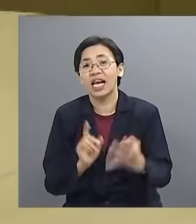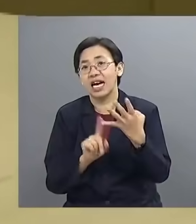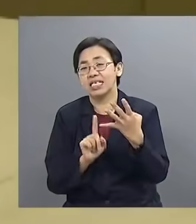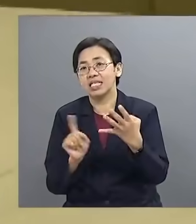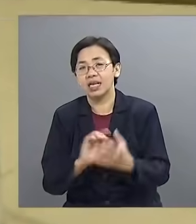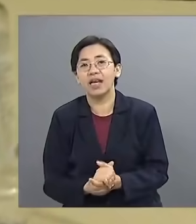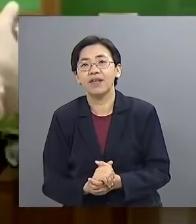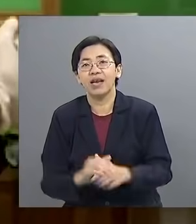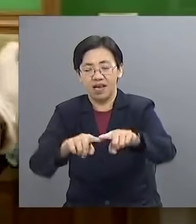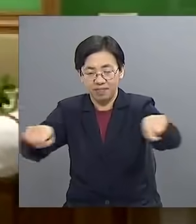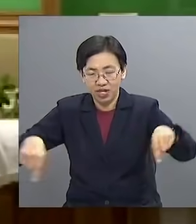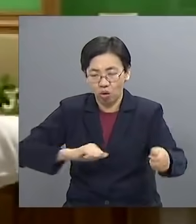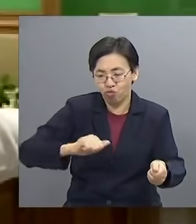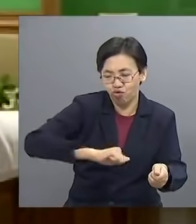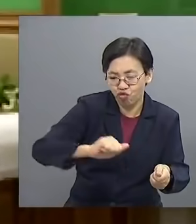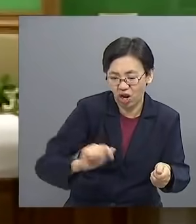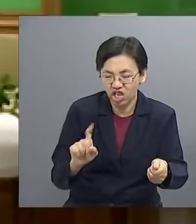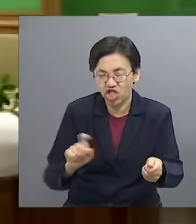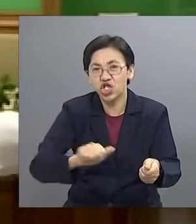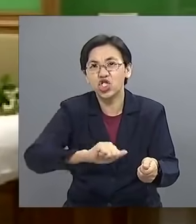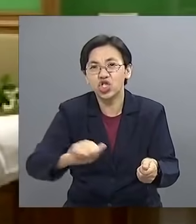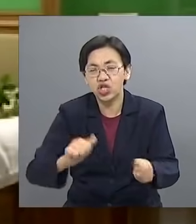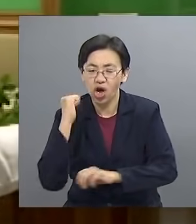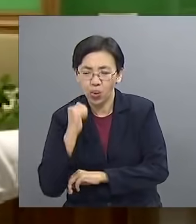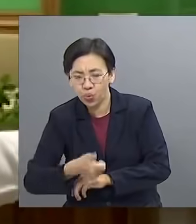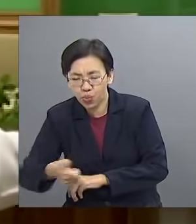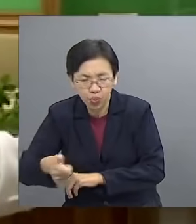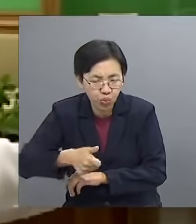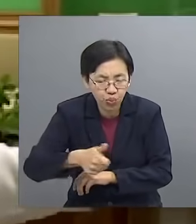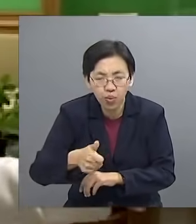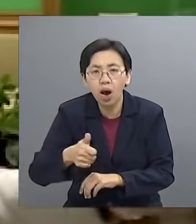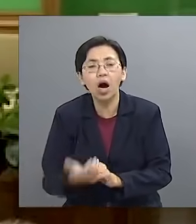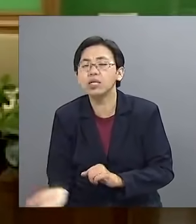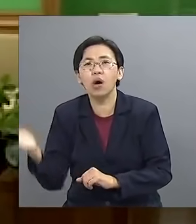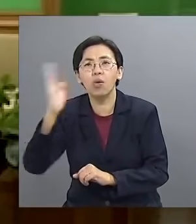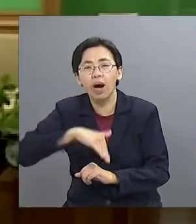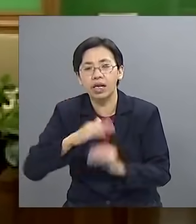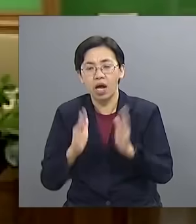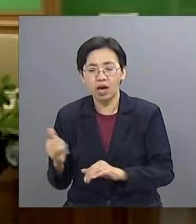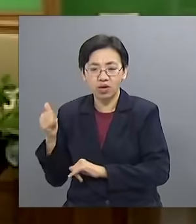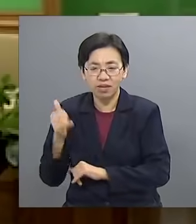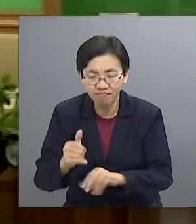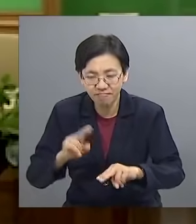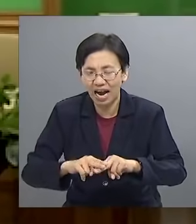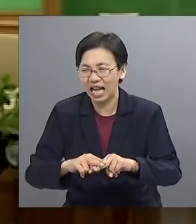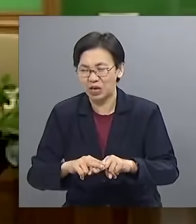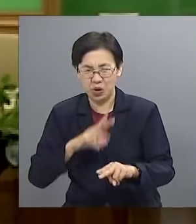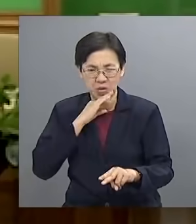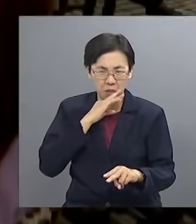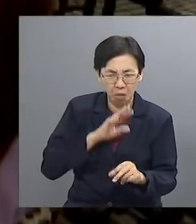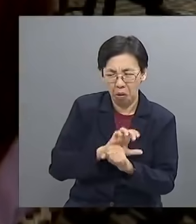เชื้อแล้วก็พ่นฆ่าเชื้อระหว่างวันเพื่อลูกค้าได้ความมั่นใจแน่นอนที่มันเป็นบริการของร้านเรา